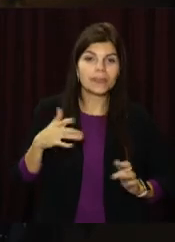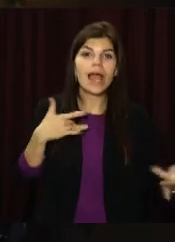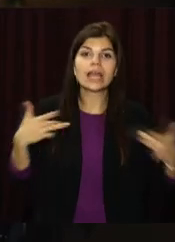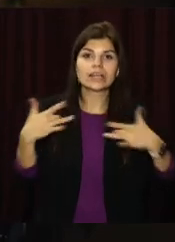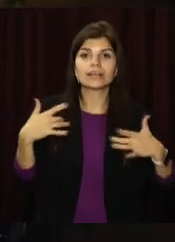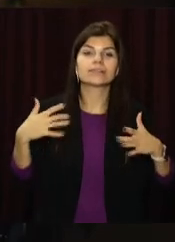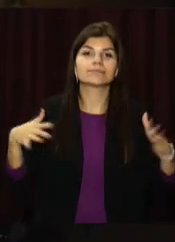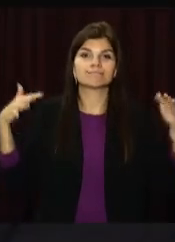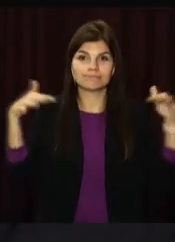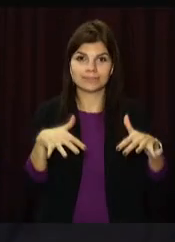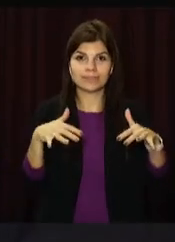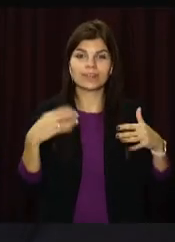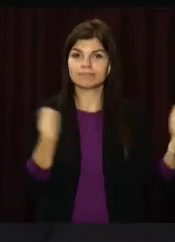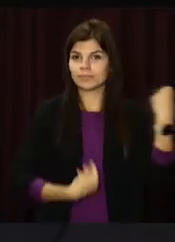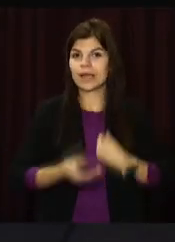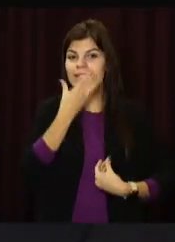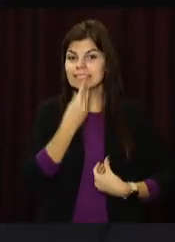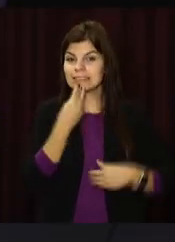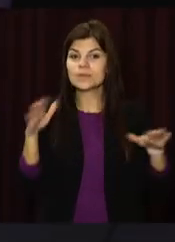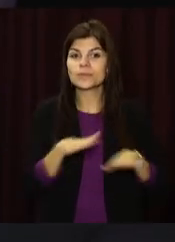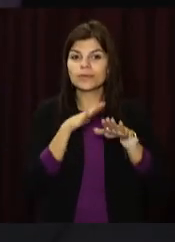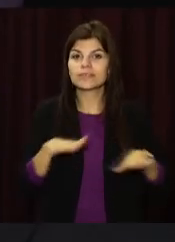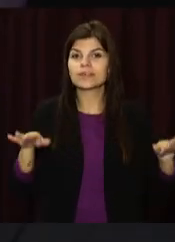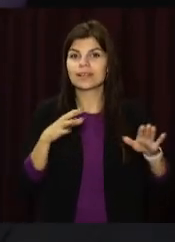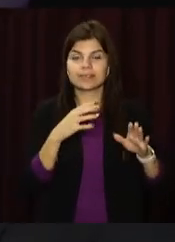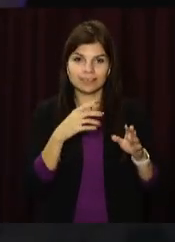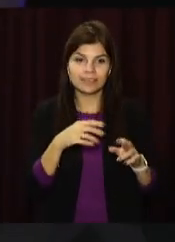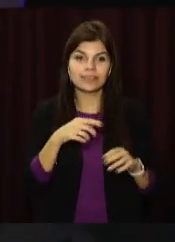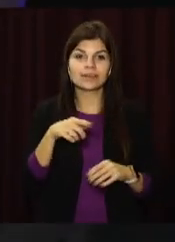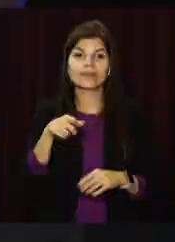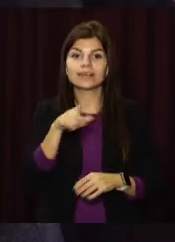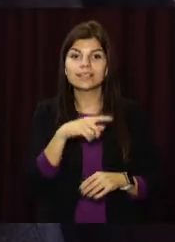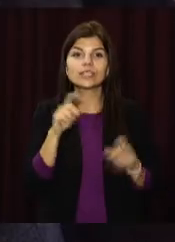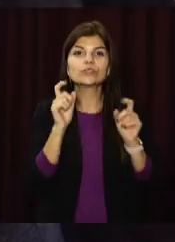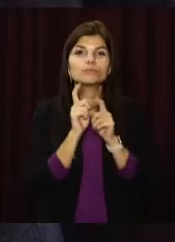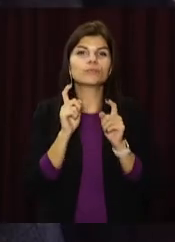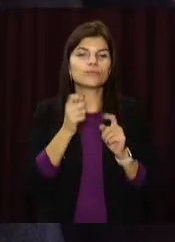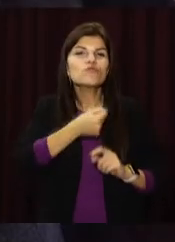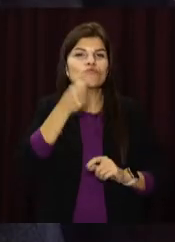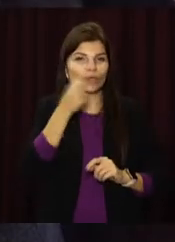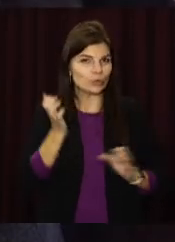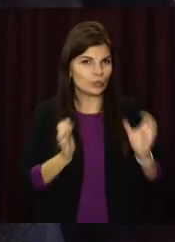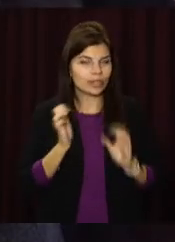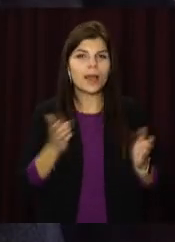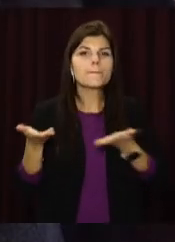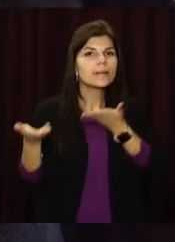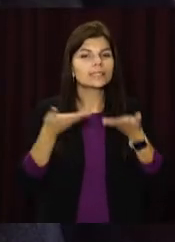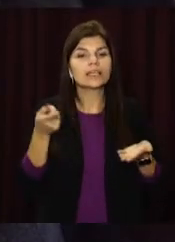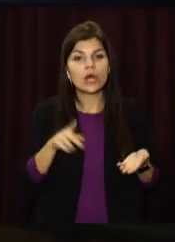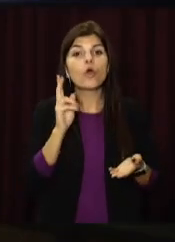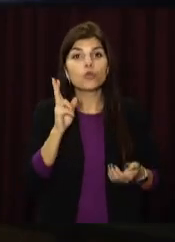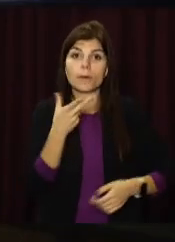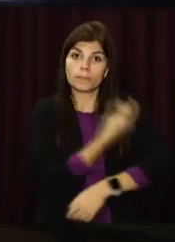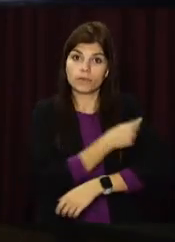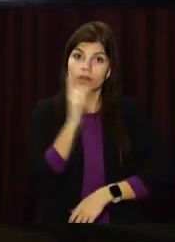у яскравих вбраннях співами розважали щеплених золотих студентів. На концерт запросили тих, хто отримав дві дози вакцини